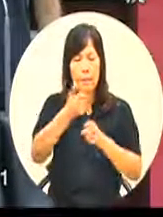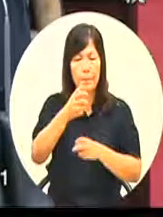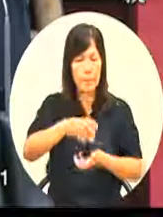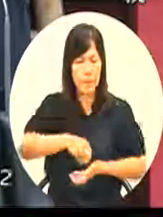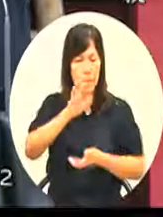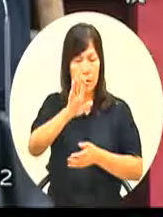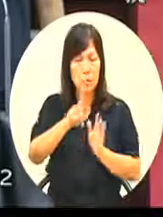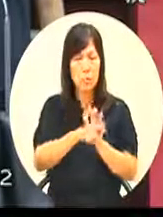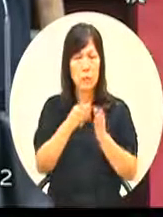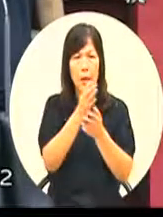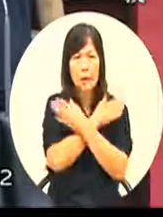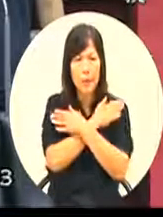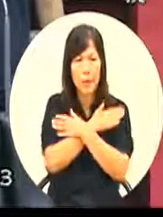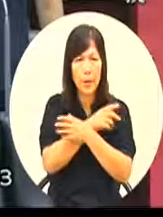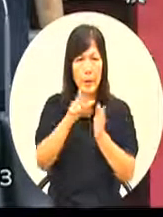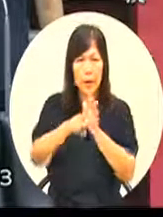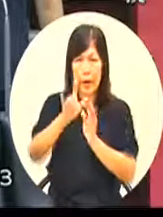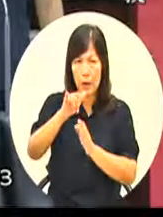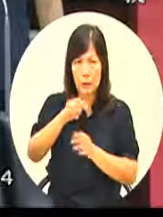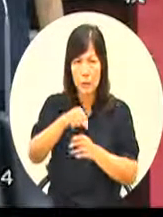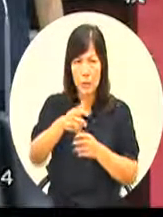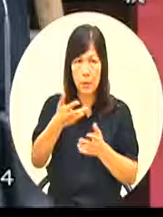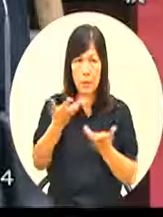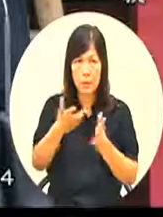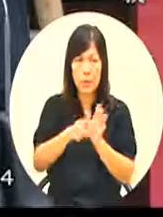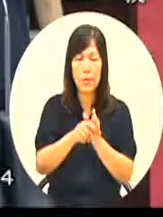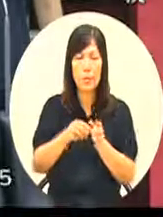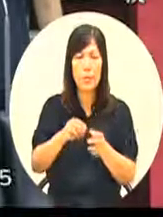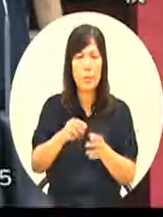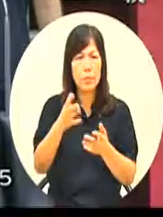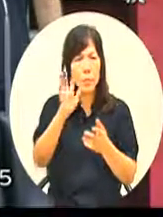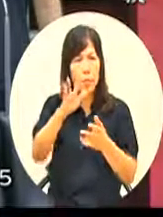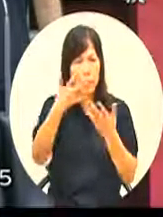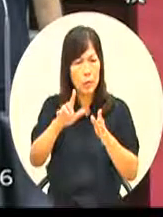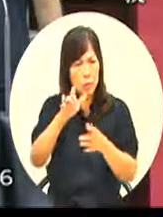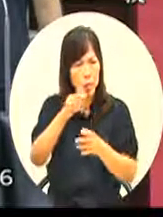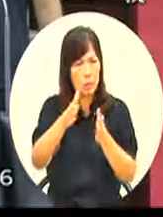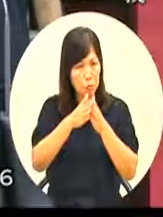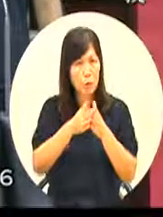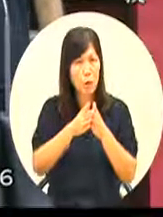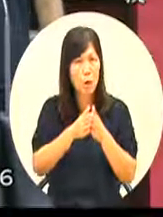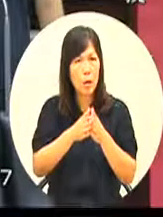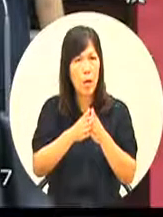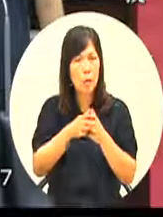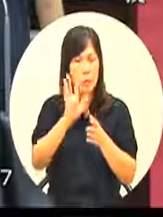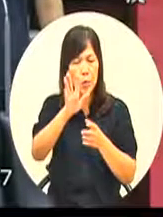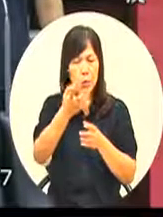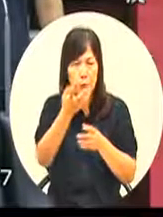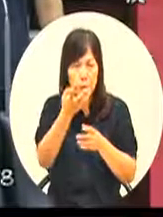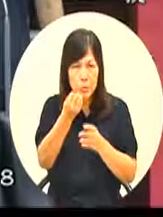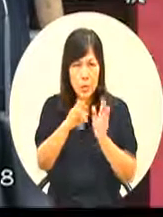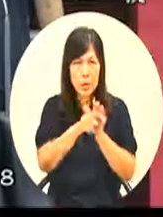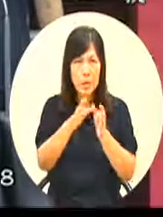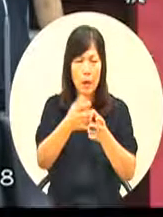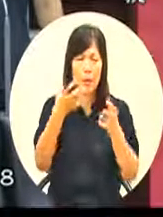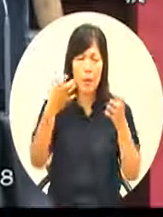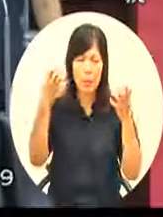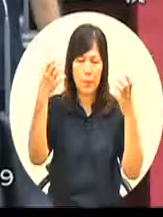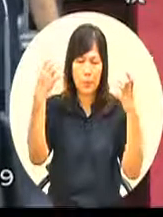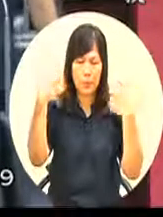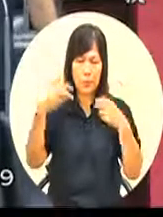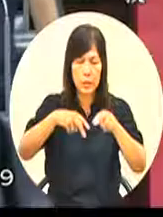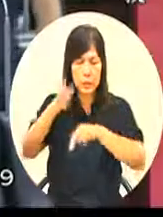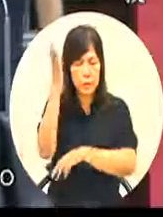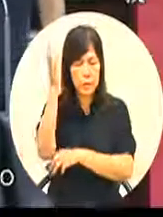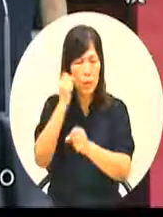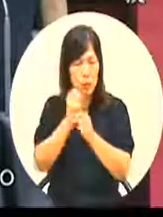在幼儿园 的这个师资的部分，为什么他需要这么多的师资？他因为有某一些部分，他需要去办所谓的行政的系统。那